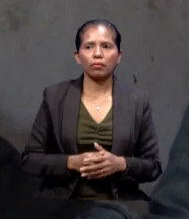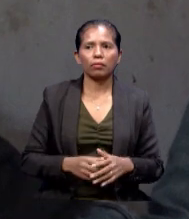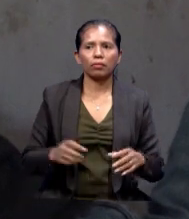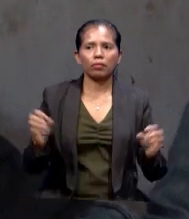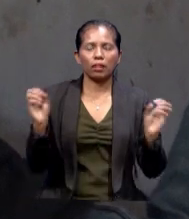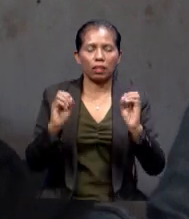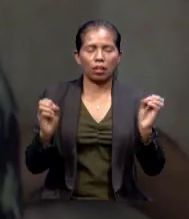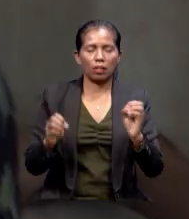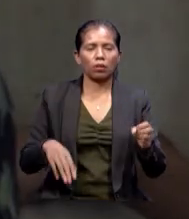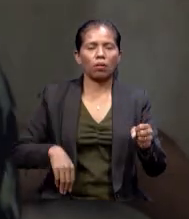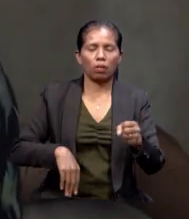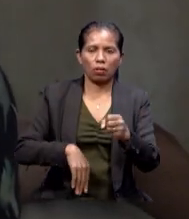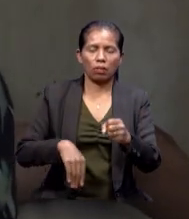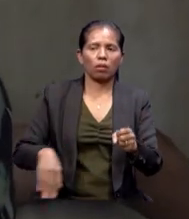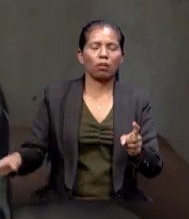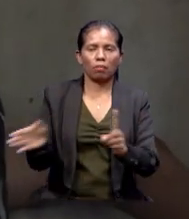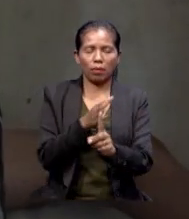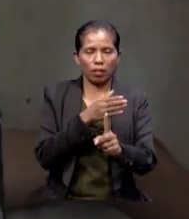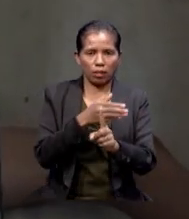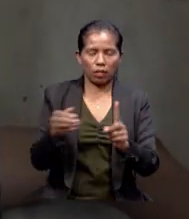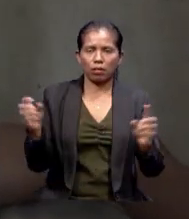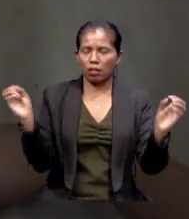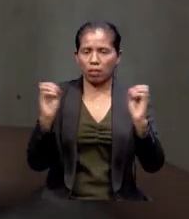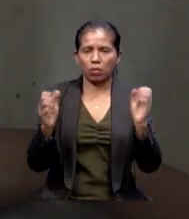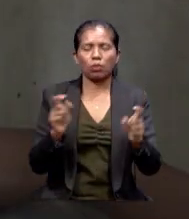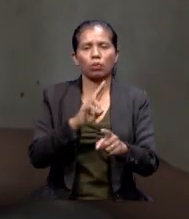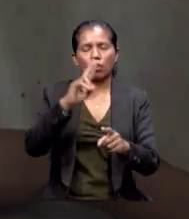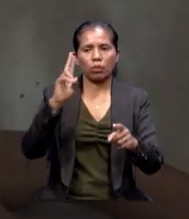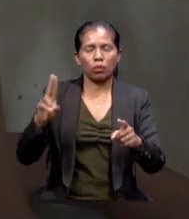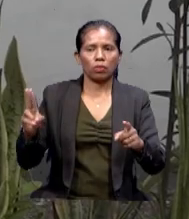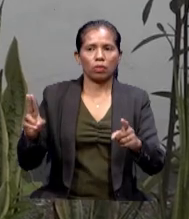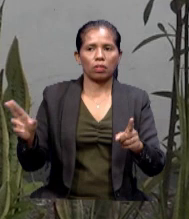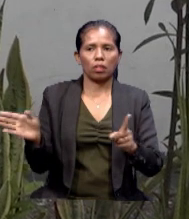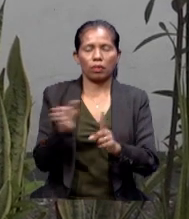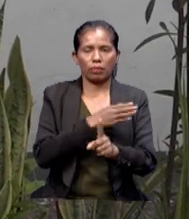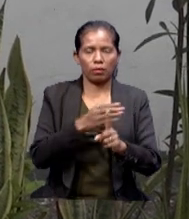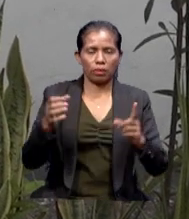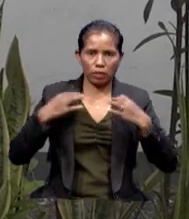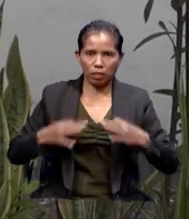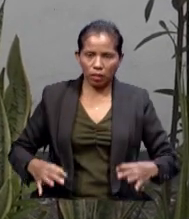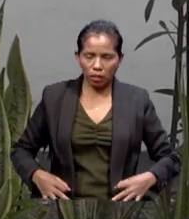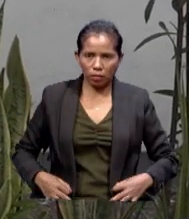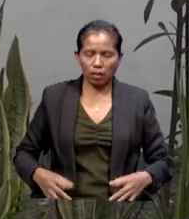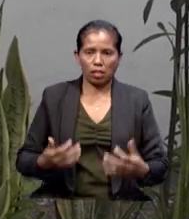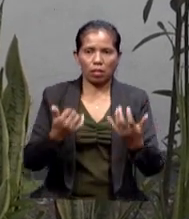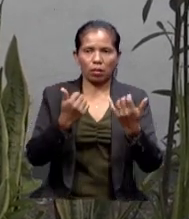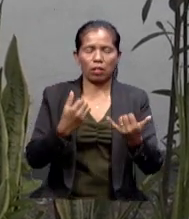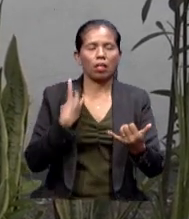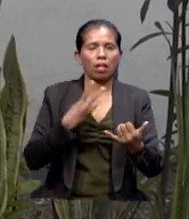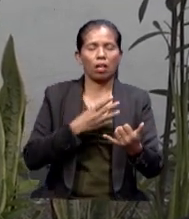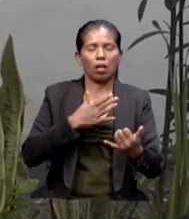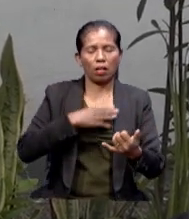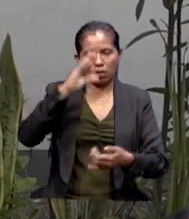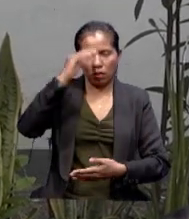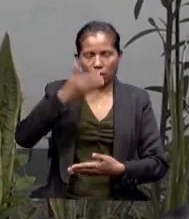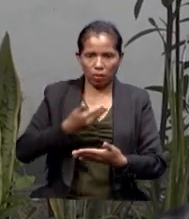ho brutalidade laos ho asaun ida nebe maka agresaun fiziku nebe realidade hane sang agora dadaun haunia wan baisa hela